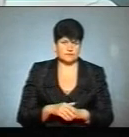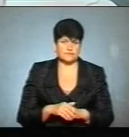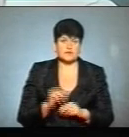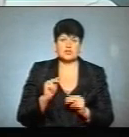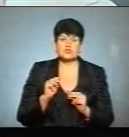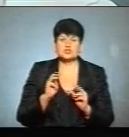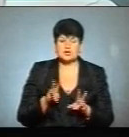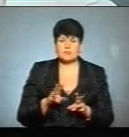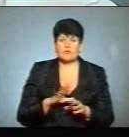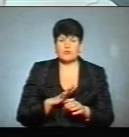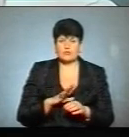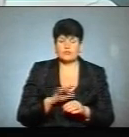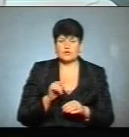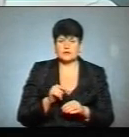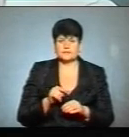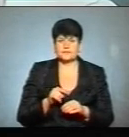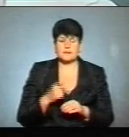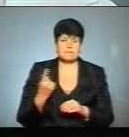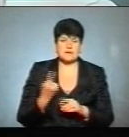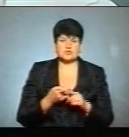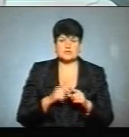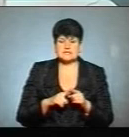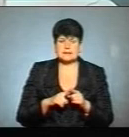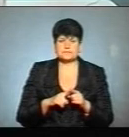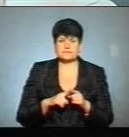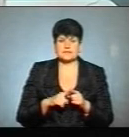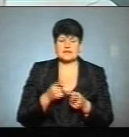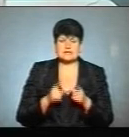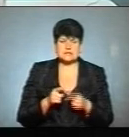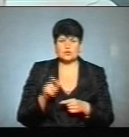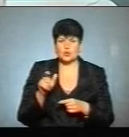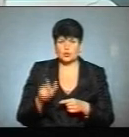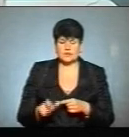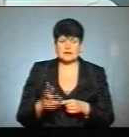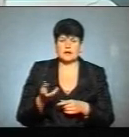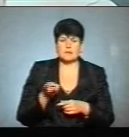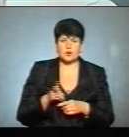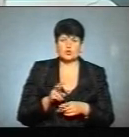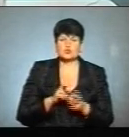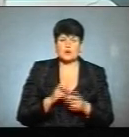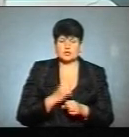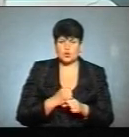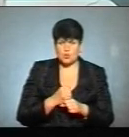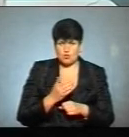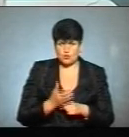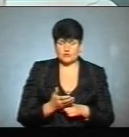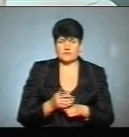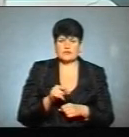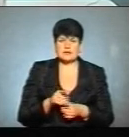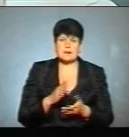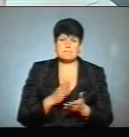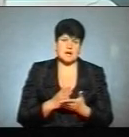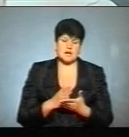вона оправдовує себе? Ну, найперше, що це дійсно людина, яка приходить шукати роботу, вона має